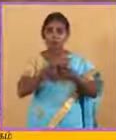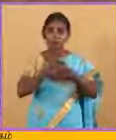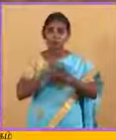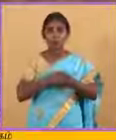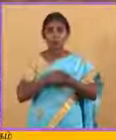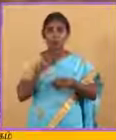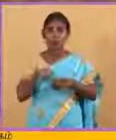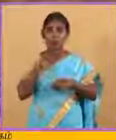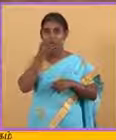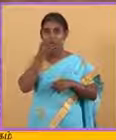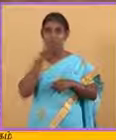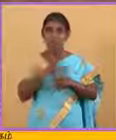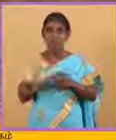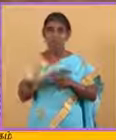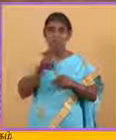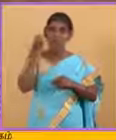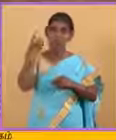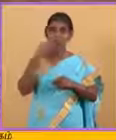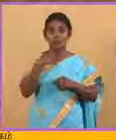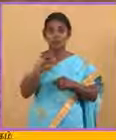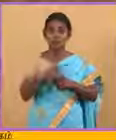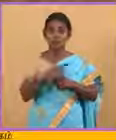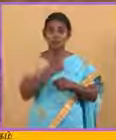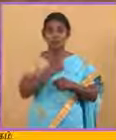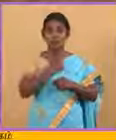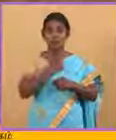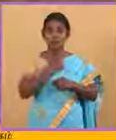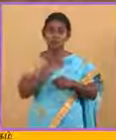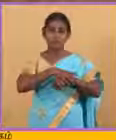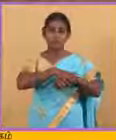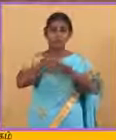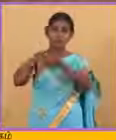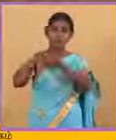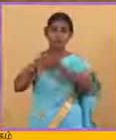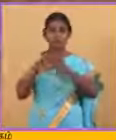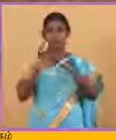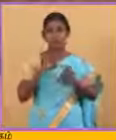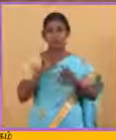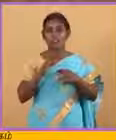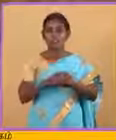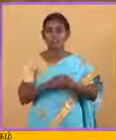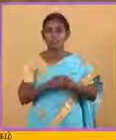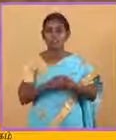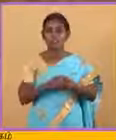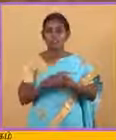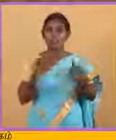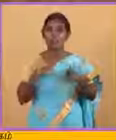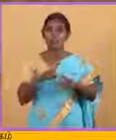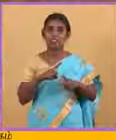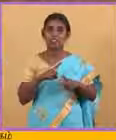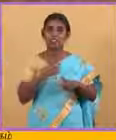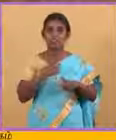நீ அன்று செல்லும் போதே என்னையும் அழைத்து சென்றிருக்க வேண்டும். ஆனால் எனக்கு கடமை